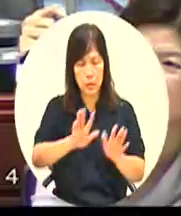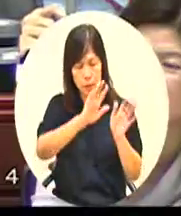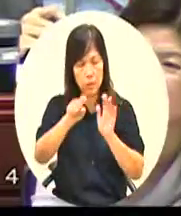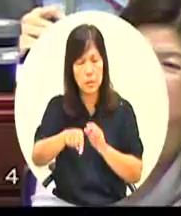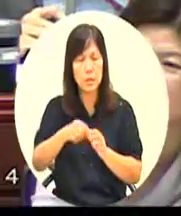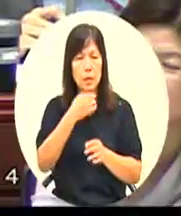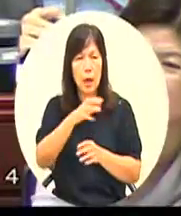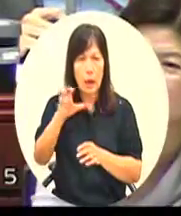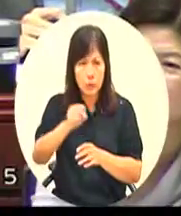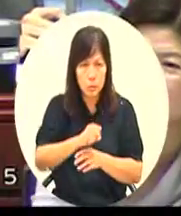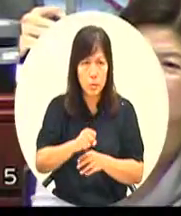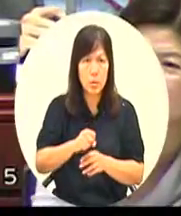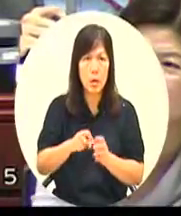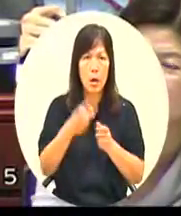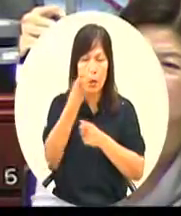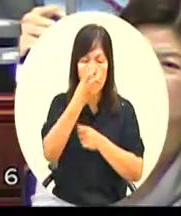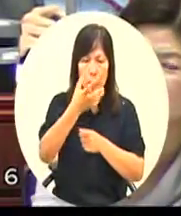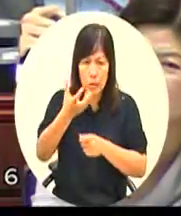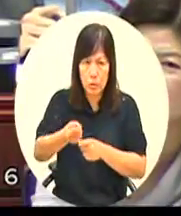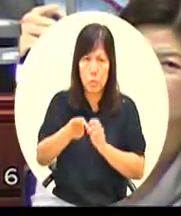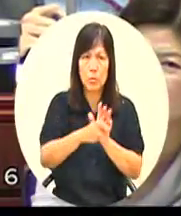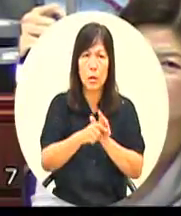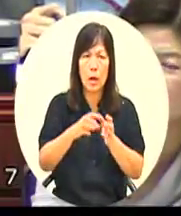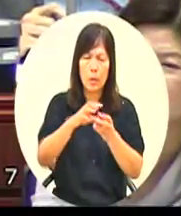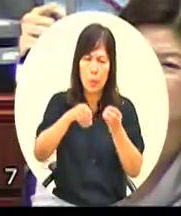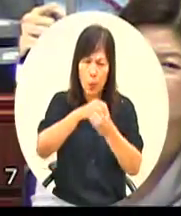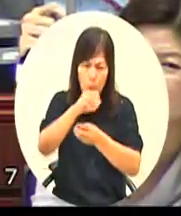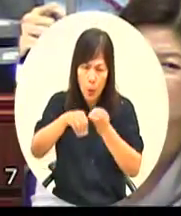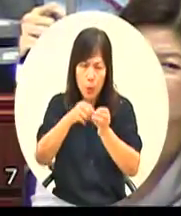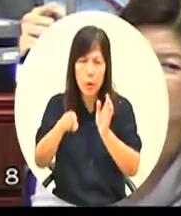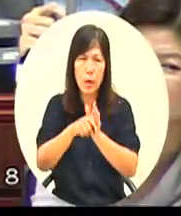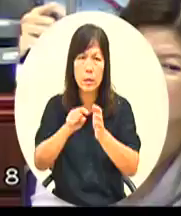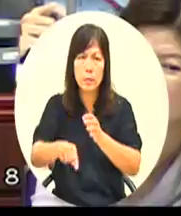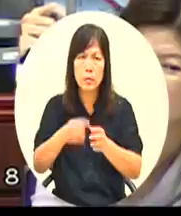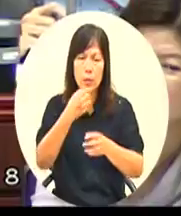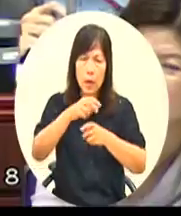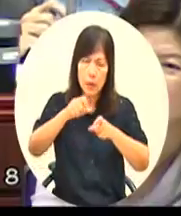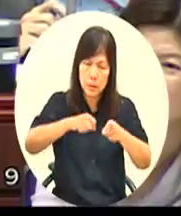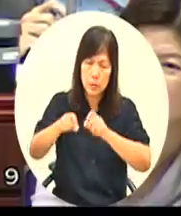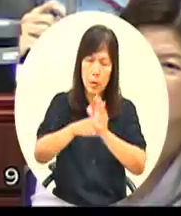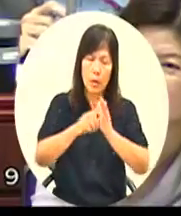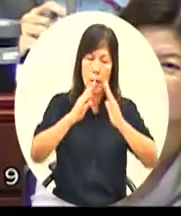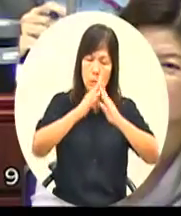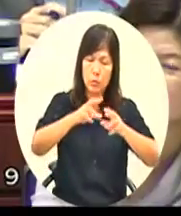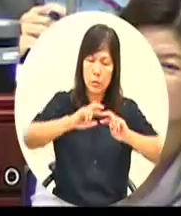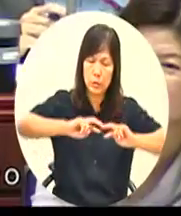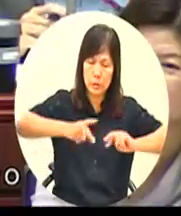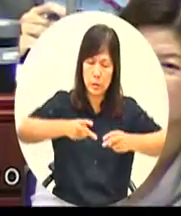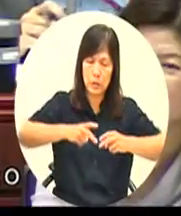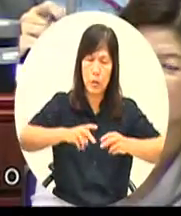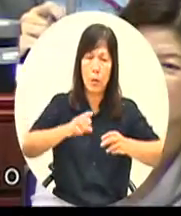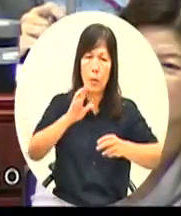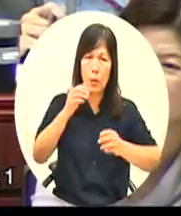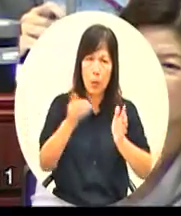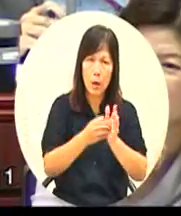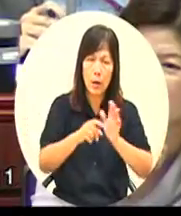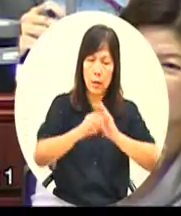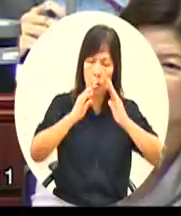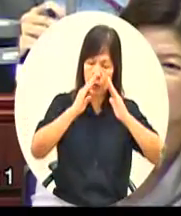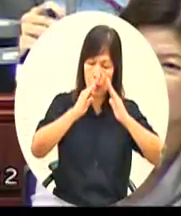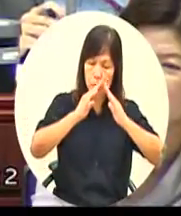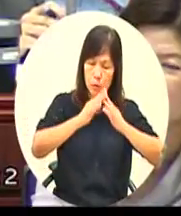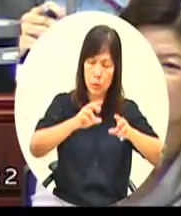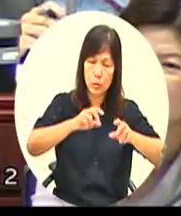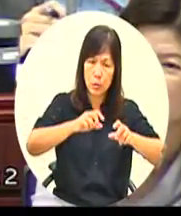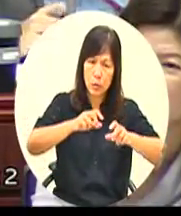取得管理权的部分，容积调派的整个计划必须要透过都市计划变更，那目前我们在制作都市计划变更的书